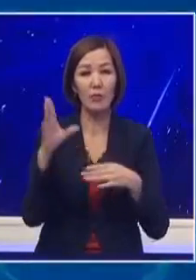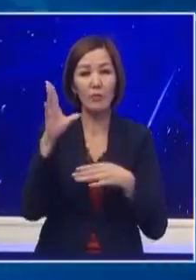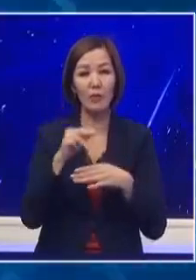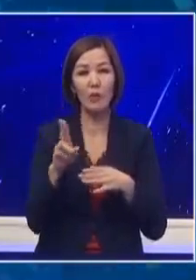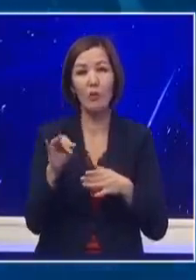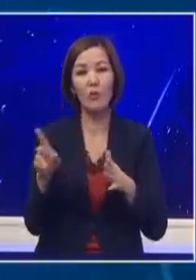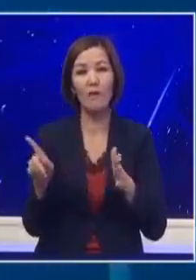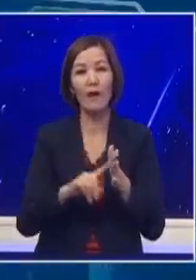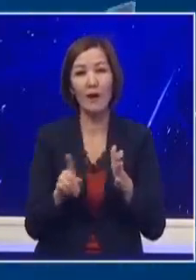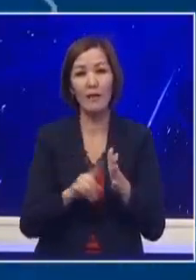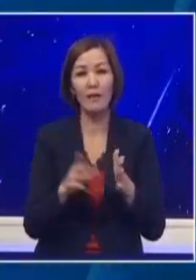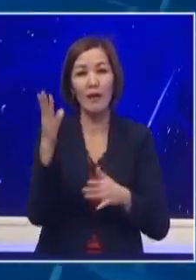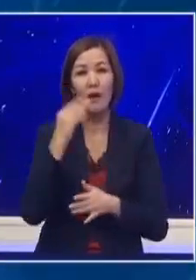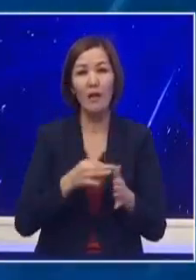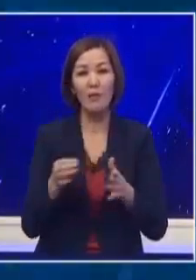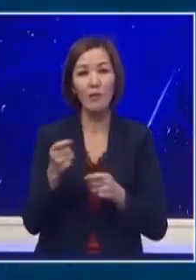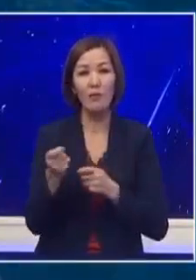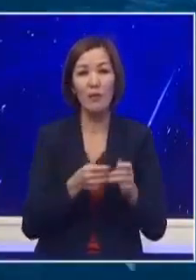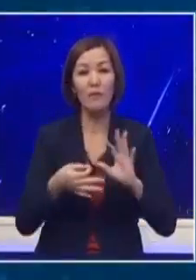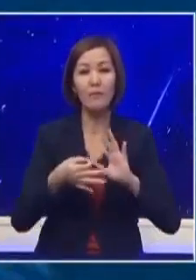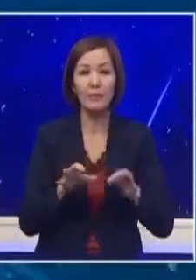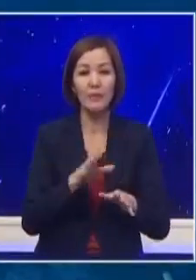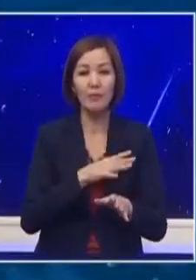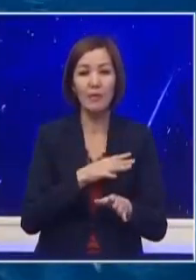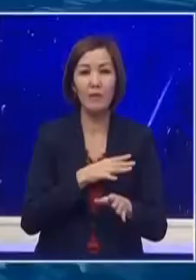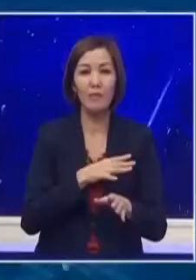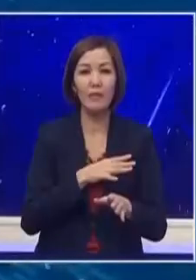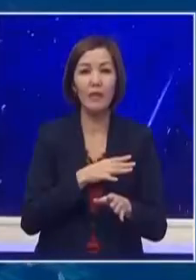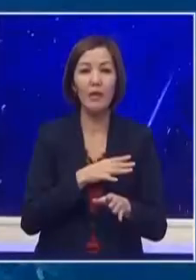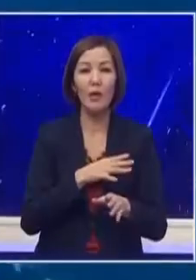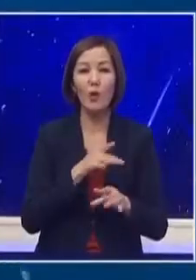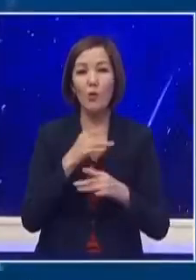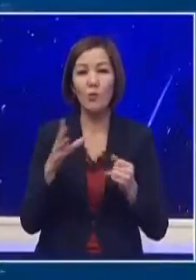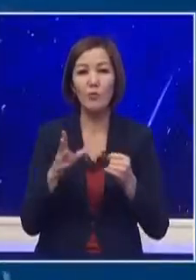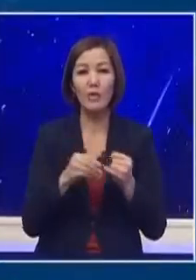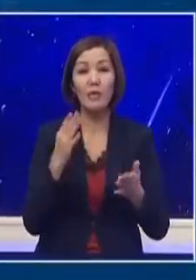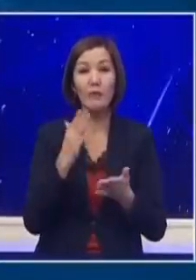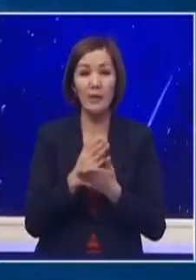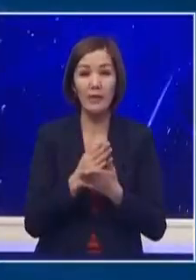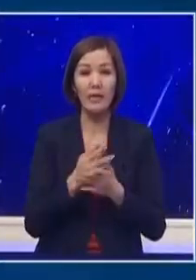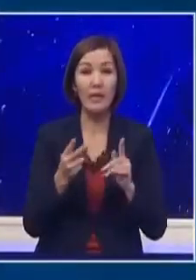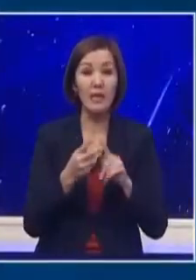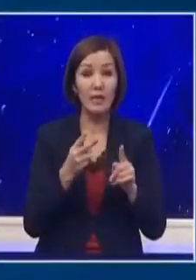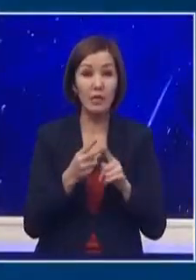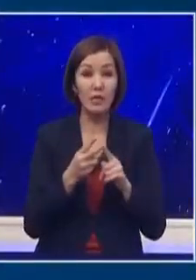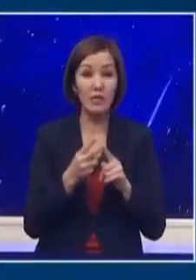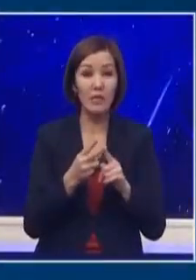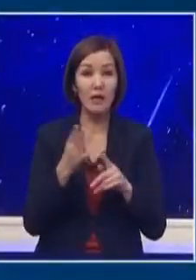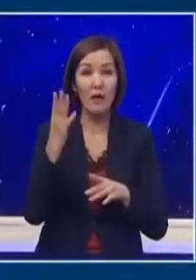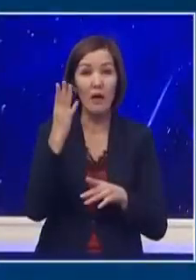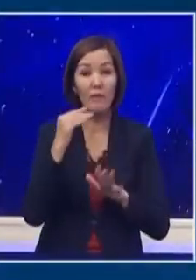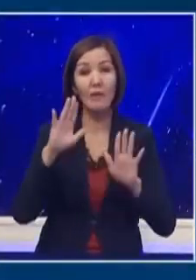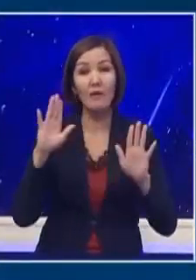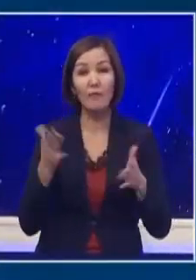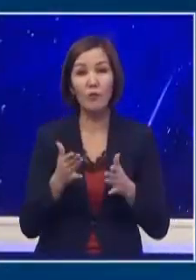қайтады. Оны Алматы облысының әкімдігімен пысықтап жатырмыз. Мұндай формат көп жерлерде бар негізі. Екінші, егер